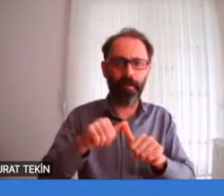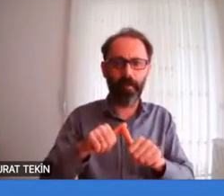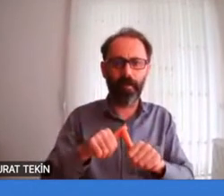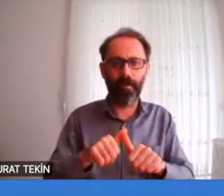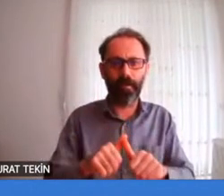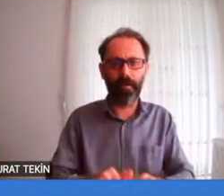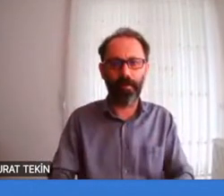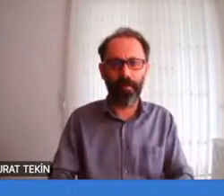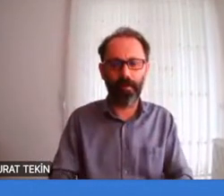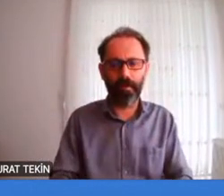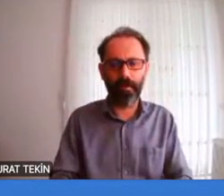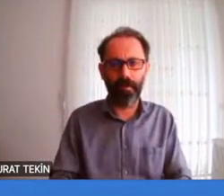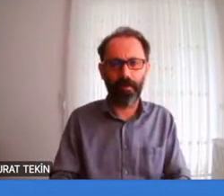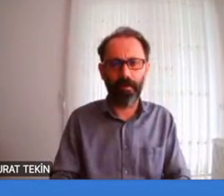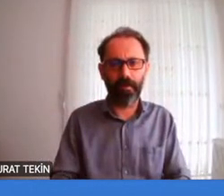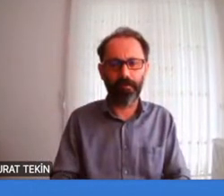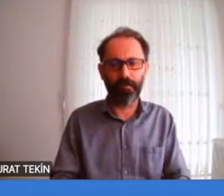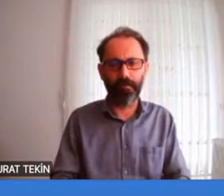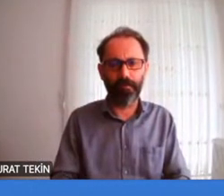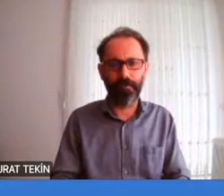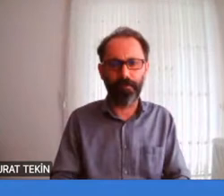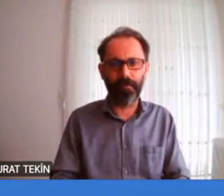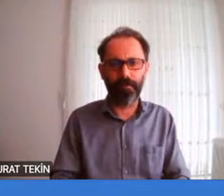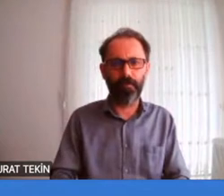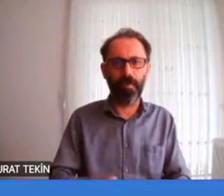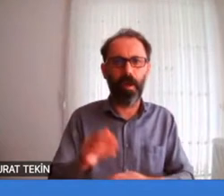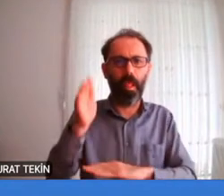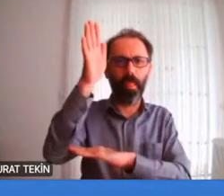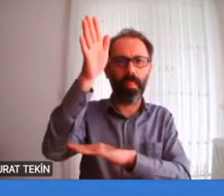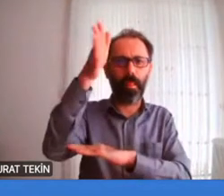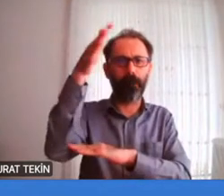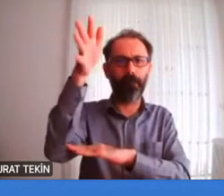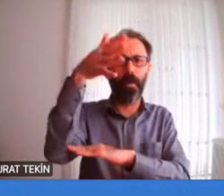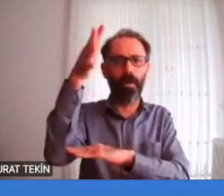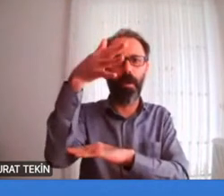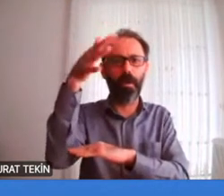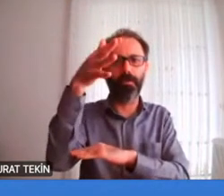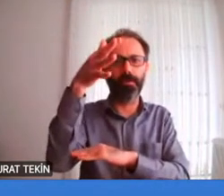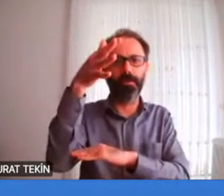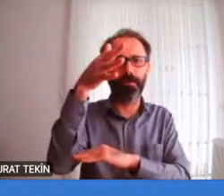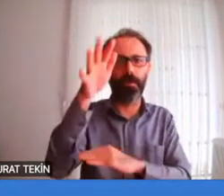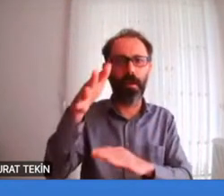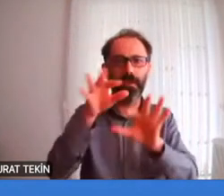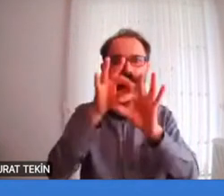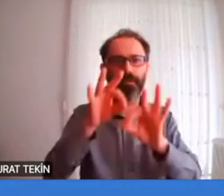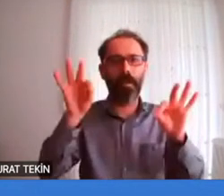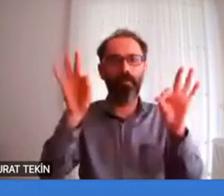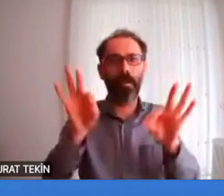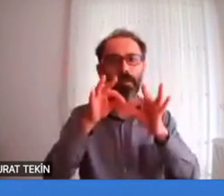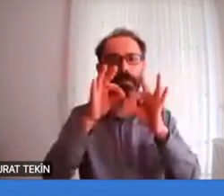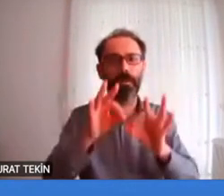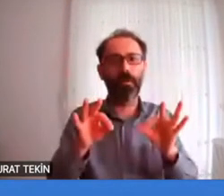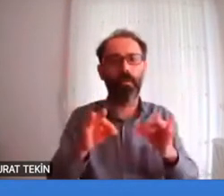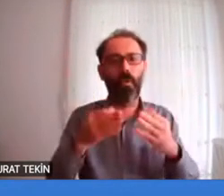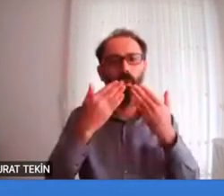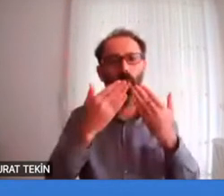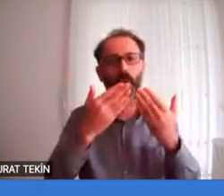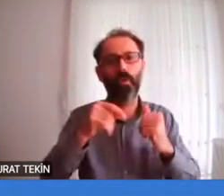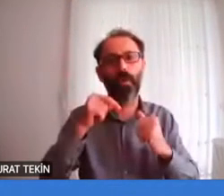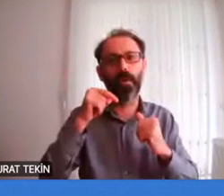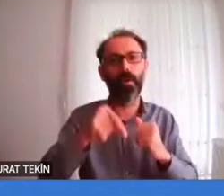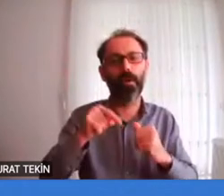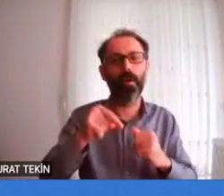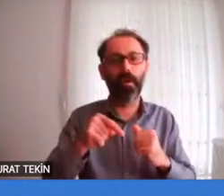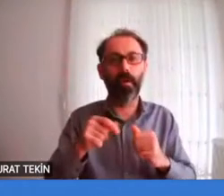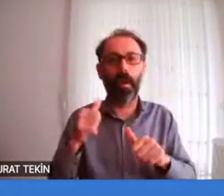tekrarladık. Orada bayrağımız göklere çıkmıştı. İstiklal marşı okunmuştu. Bu sene indirmedik